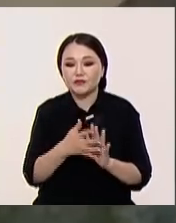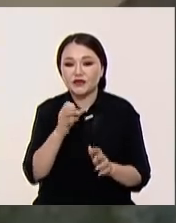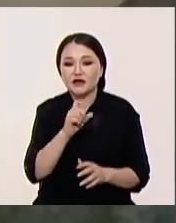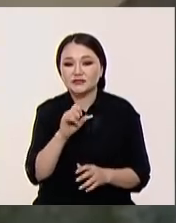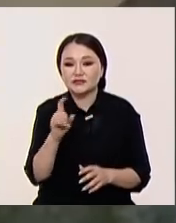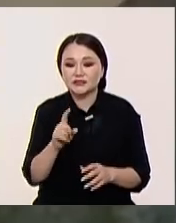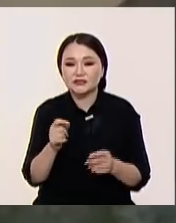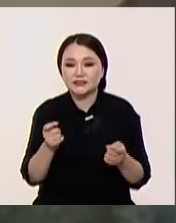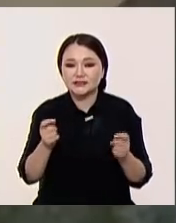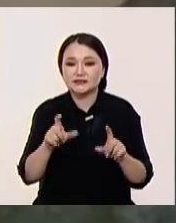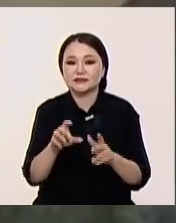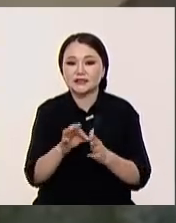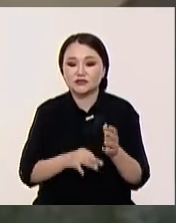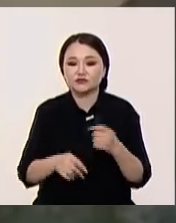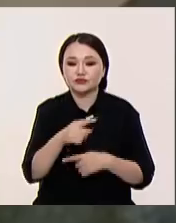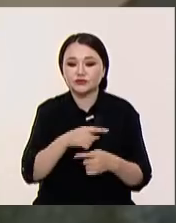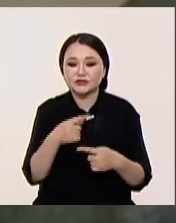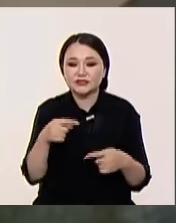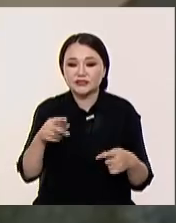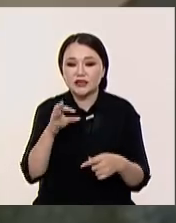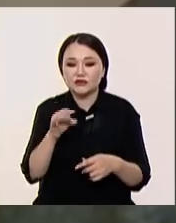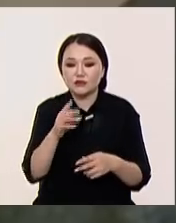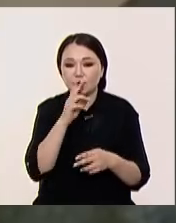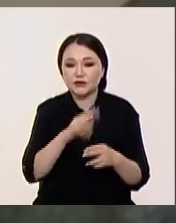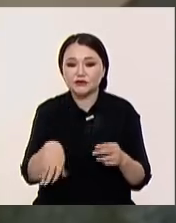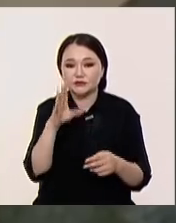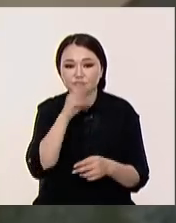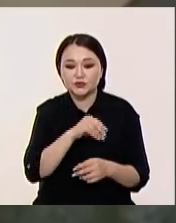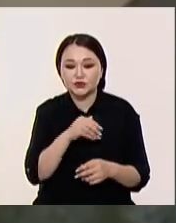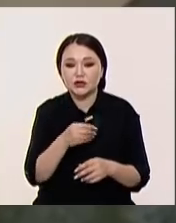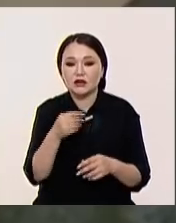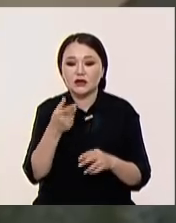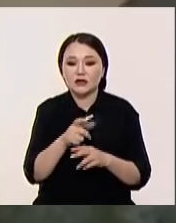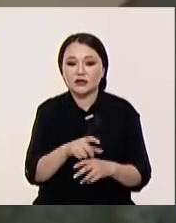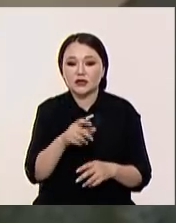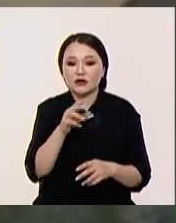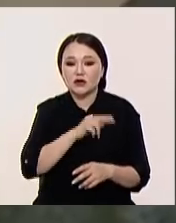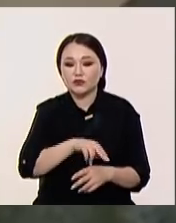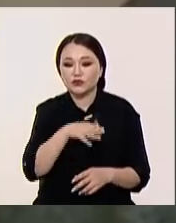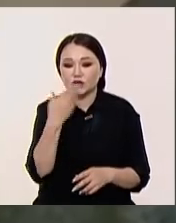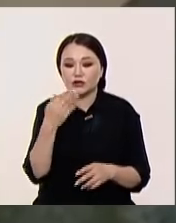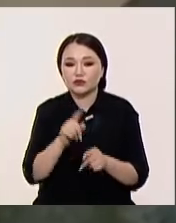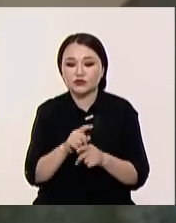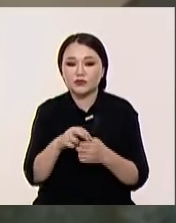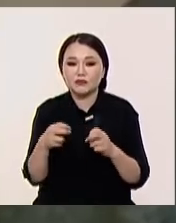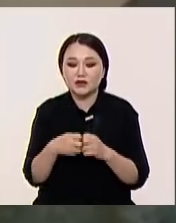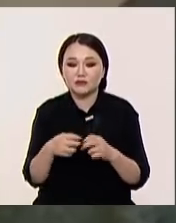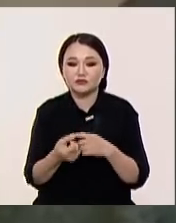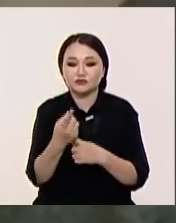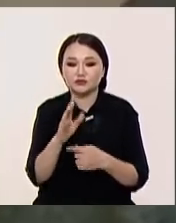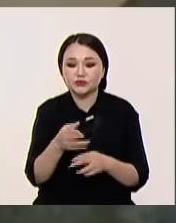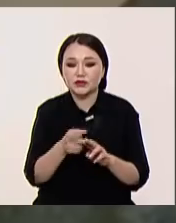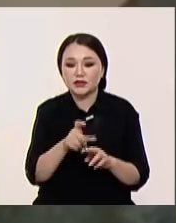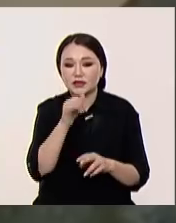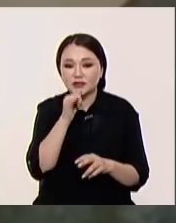Акцизді бірден күрт көтерсек, кәсіпкерліктің бірнеше секторынан бірақ айырылуымыз мүмкін. Оның артында жұмыссыздық деген үлкен мәселе туындайды. Сондықтан да